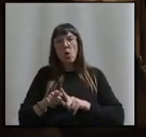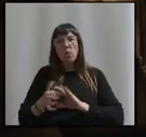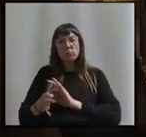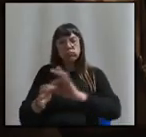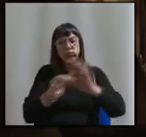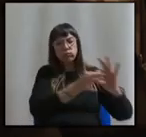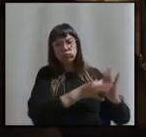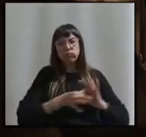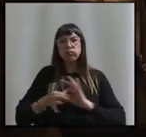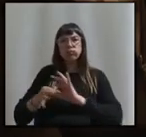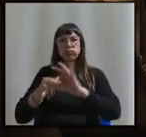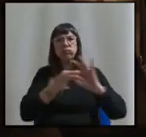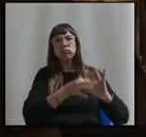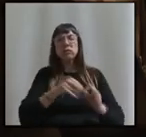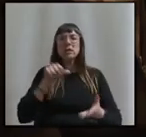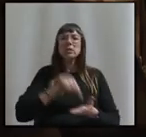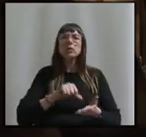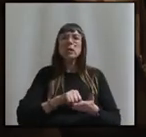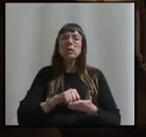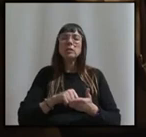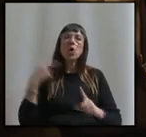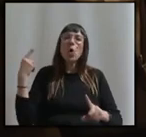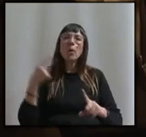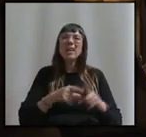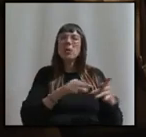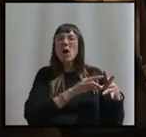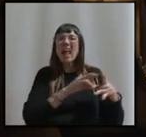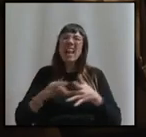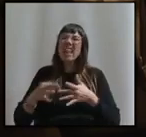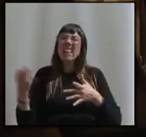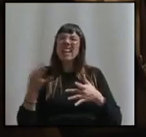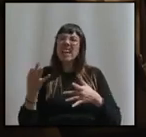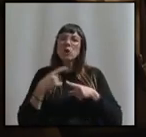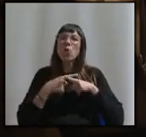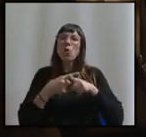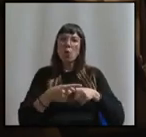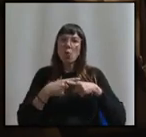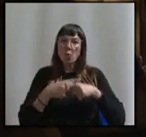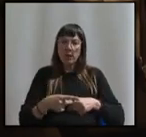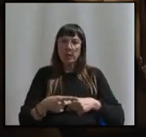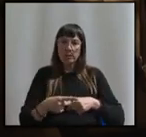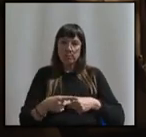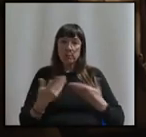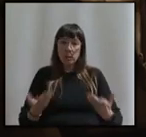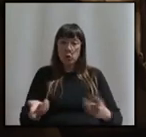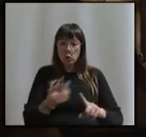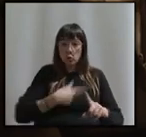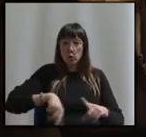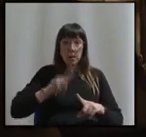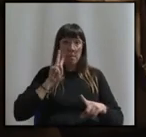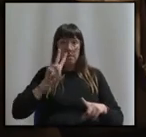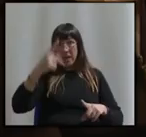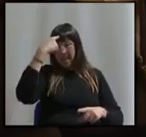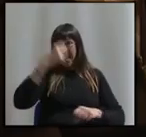voltant de Vic. I una de les maneres de liderar entenem que també és compartir. El que tenim molt clar des del nostre